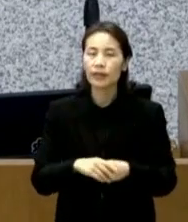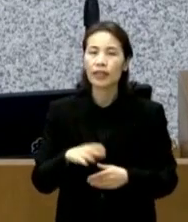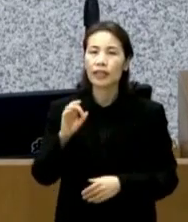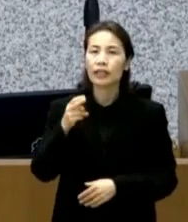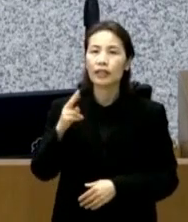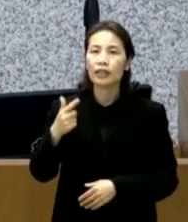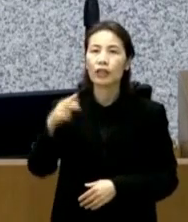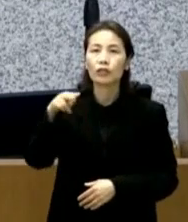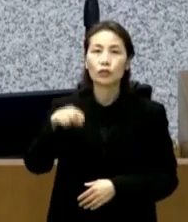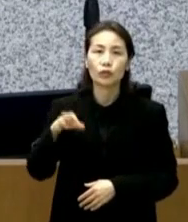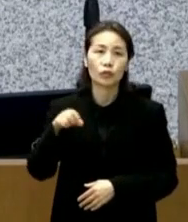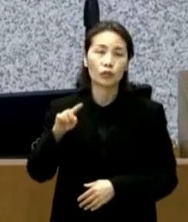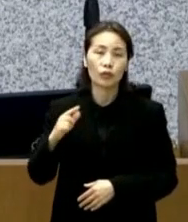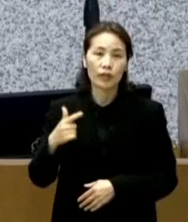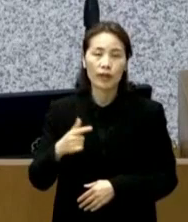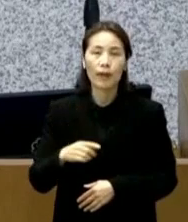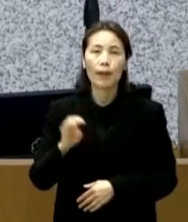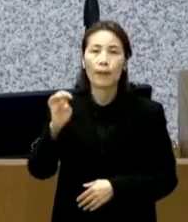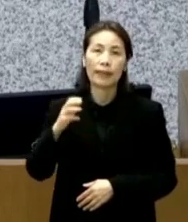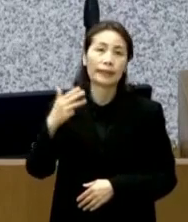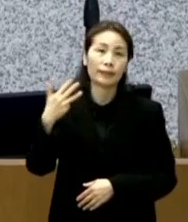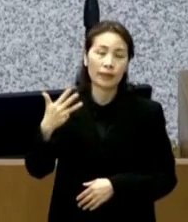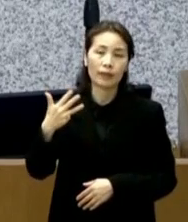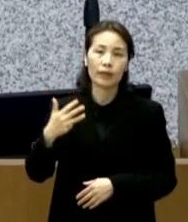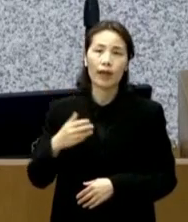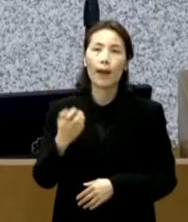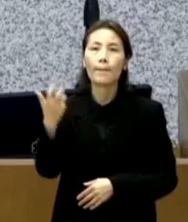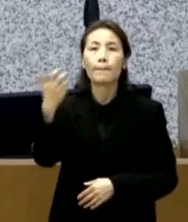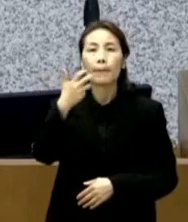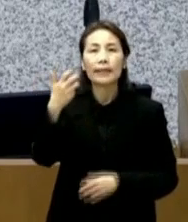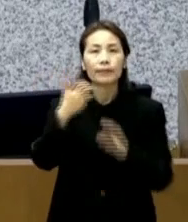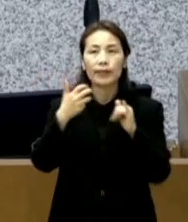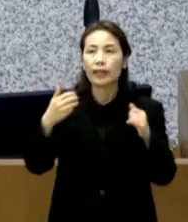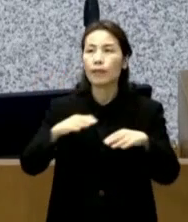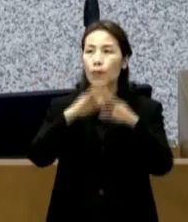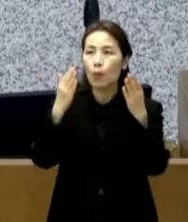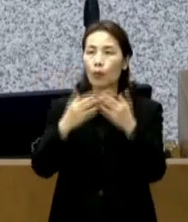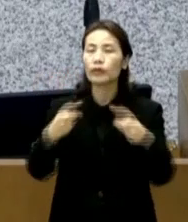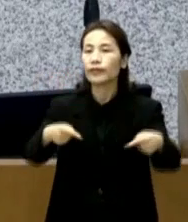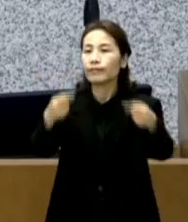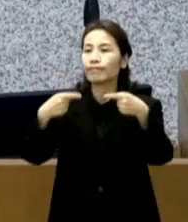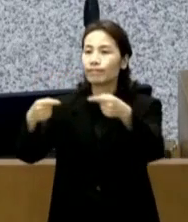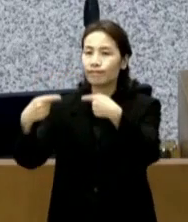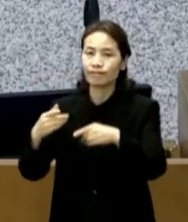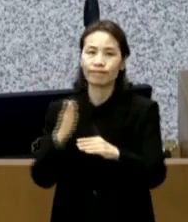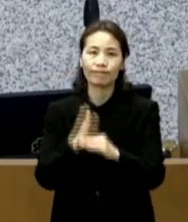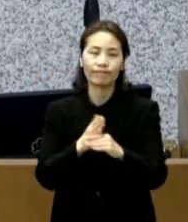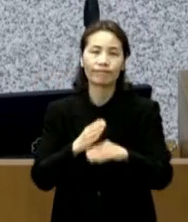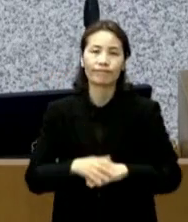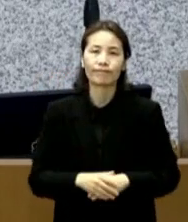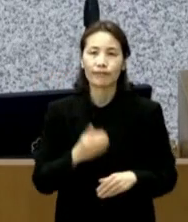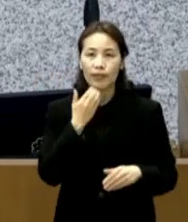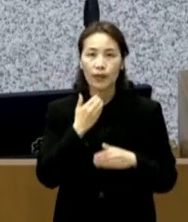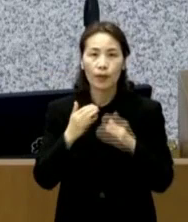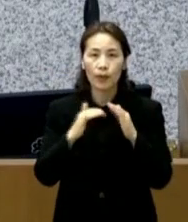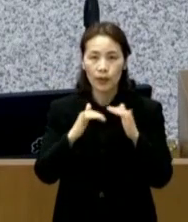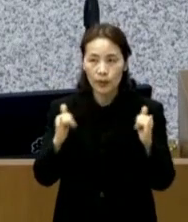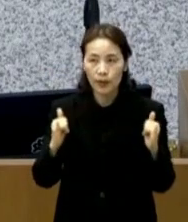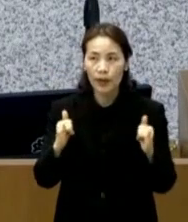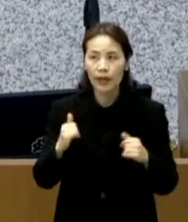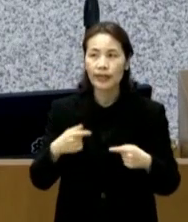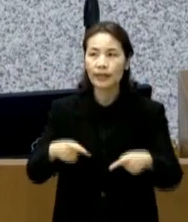오신 45분 등 총 86분이 본회의를 방청하기 위해 참석해 계십니다. 경기도의